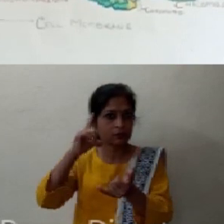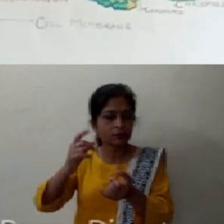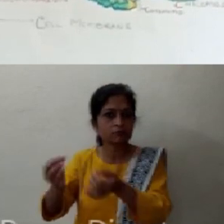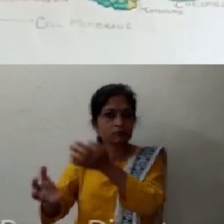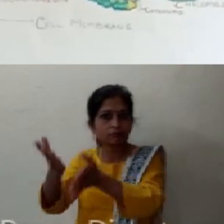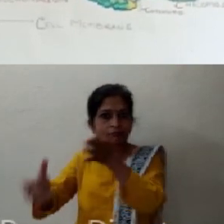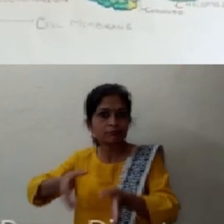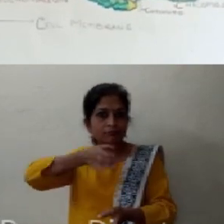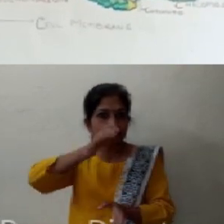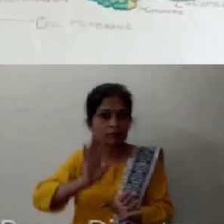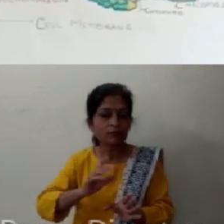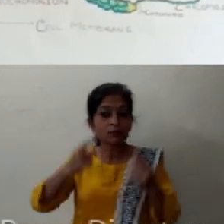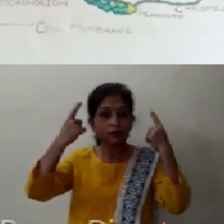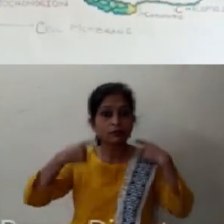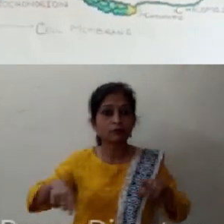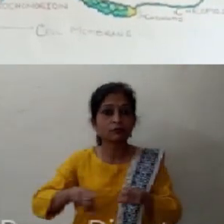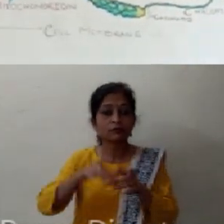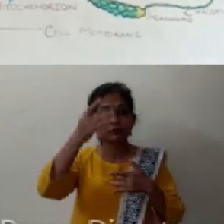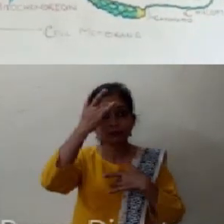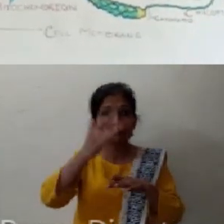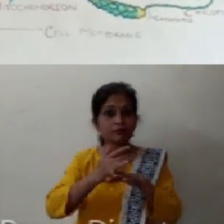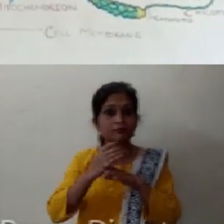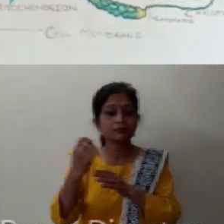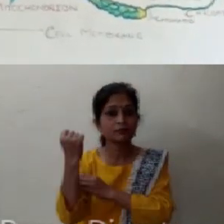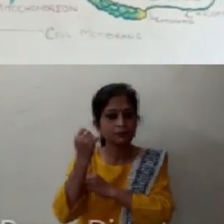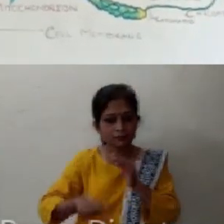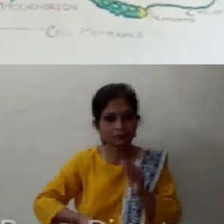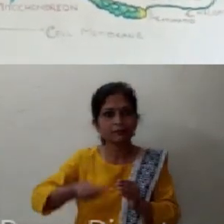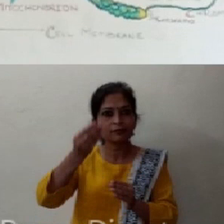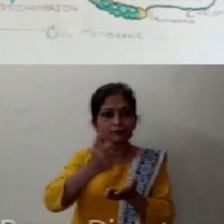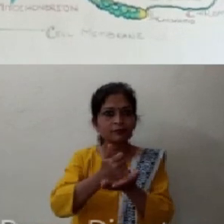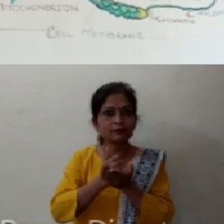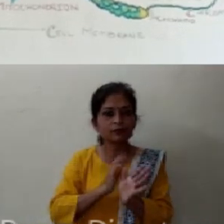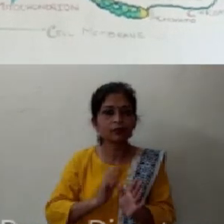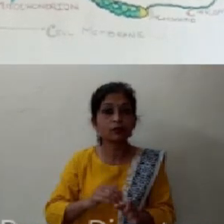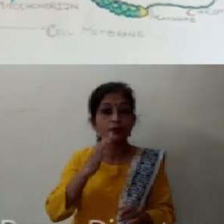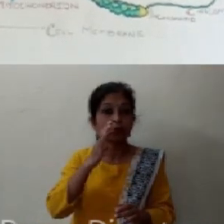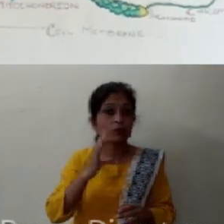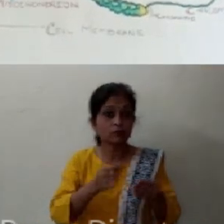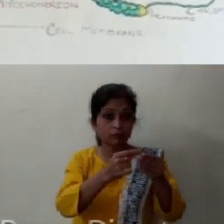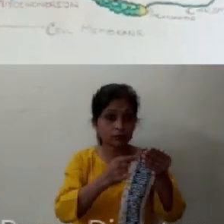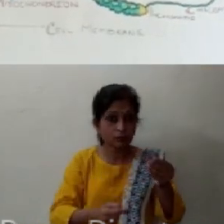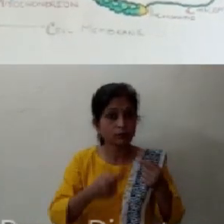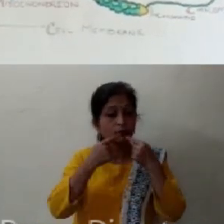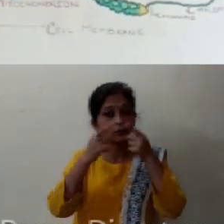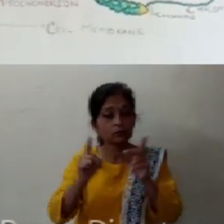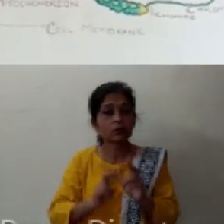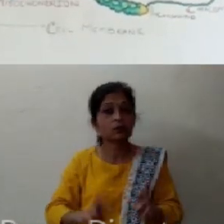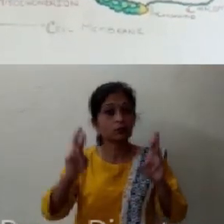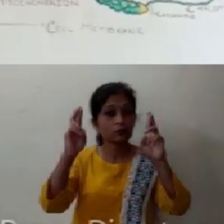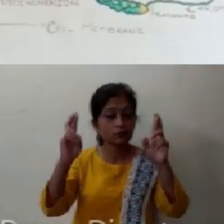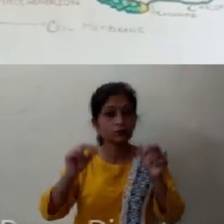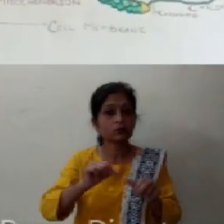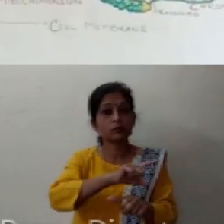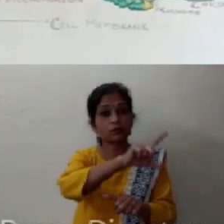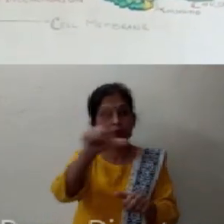के प्रतिरोधक क्षमता को बढ़ा देती हैं। इस तरह कुछ मोटे मोटे बातें बताई गई हैं और आशा करते हैं आयुर्वेद के